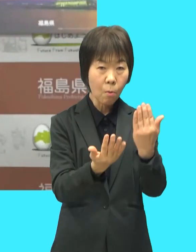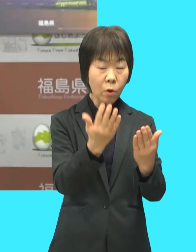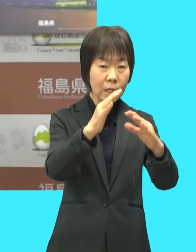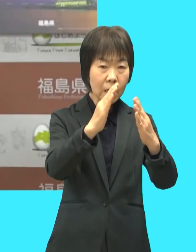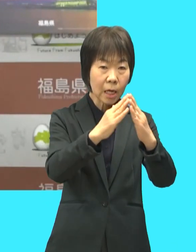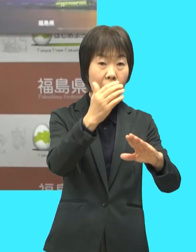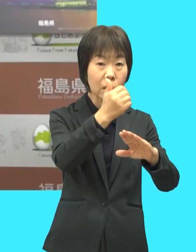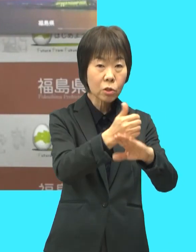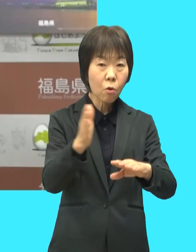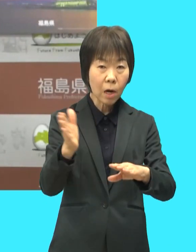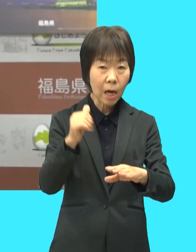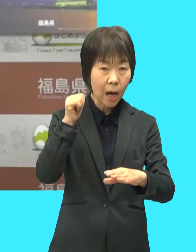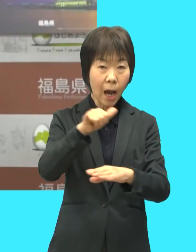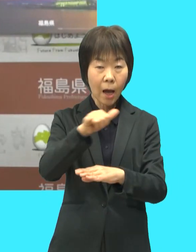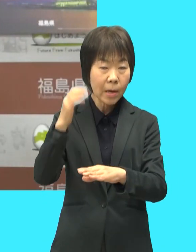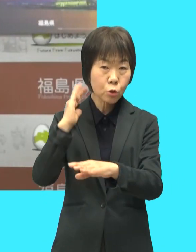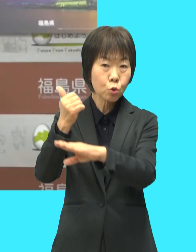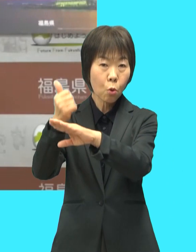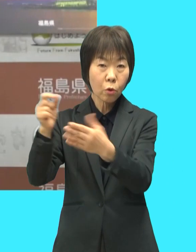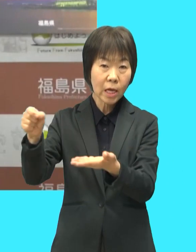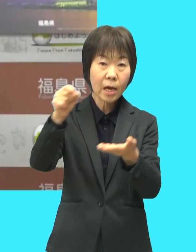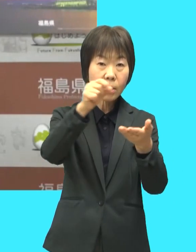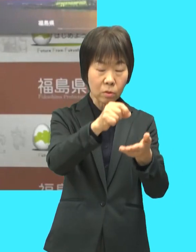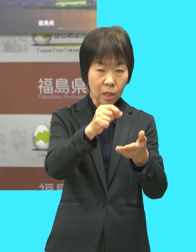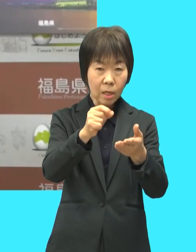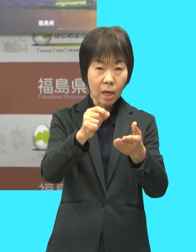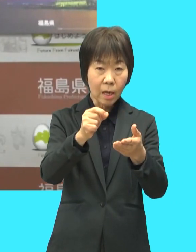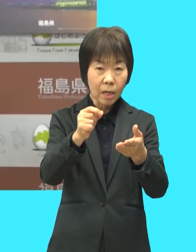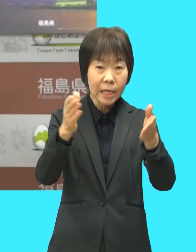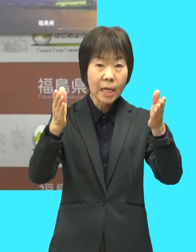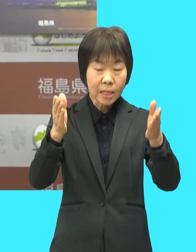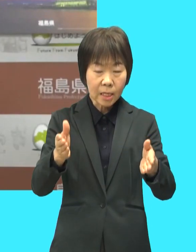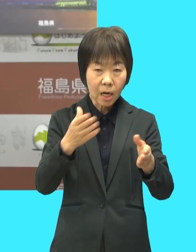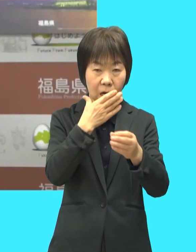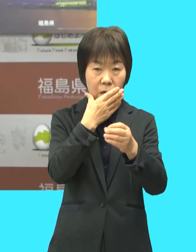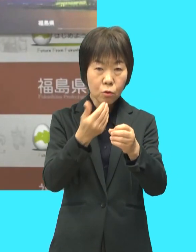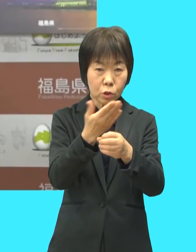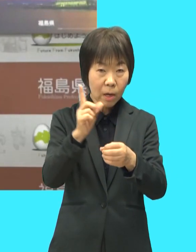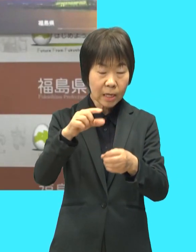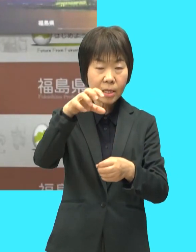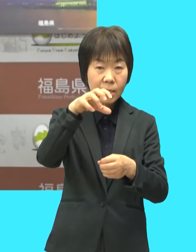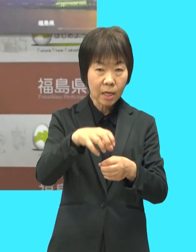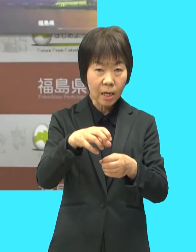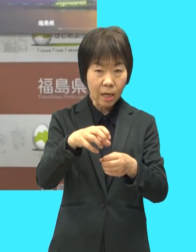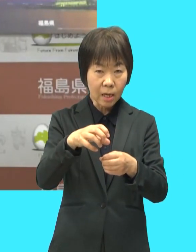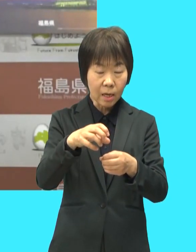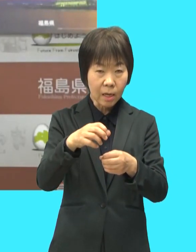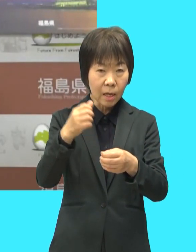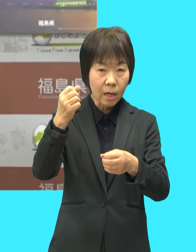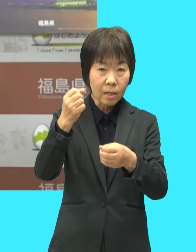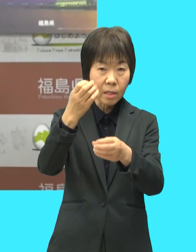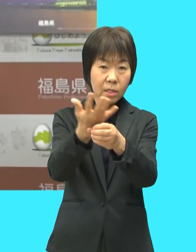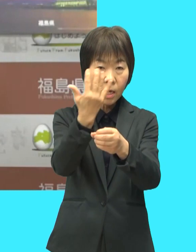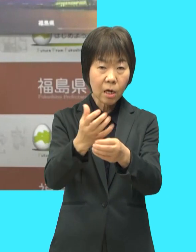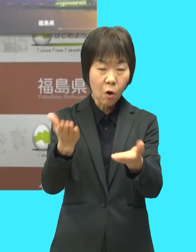会長から安倍総理の提案ということで一定期間福島県で聖火を預かってほしいとのお話をいただ